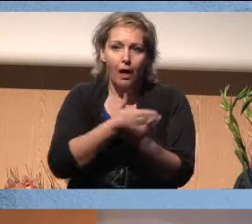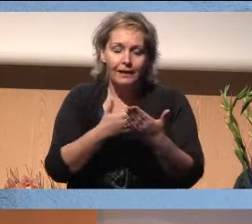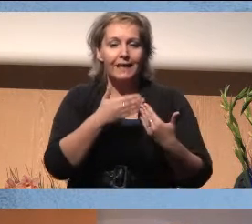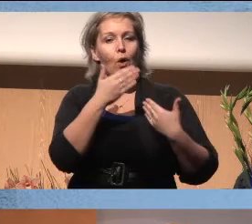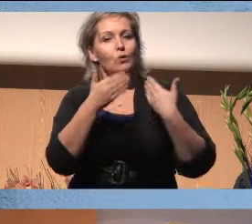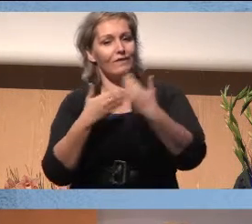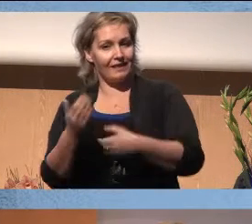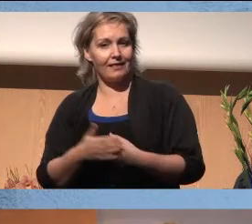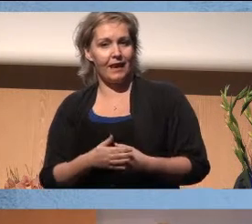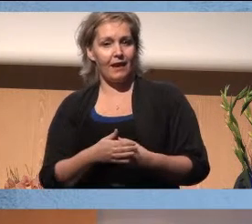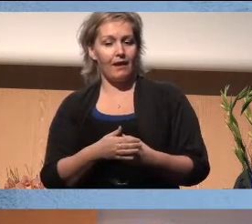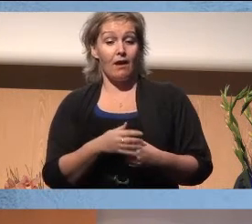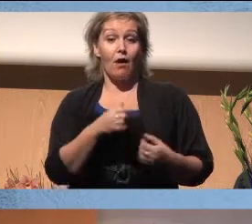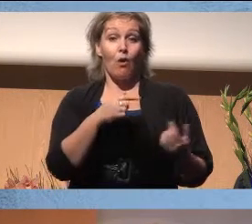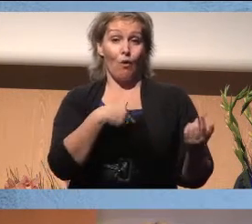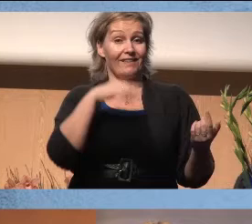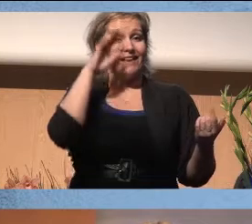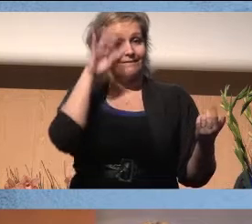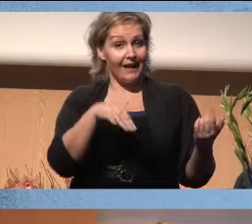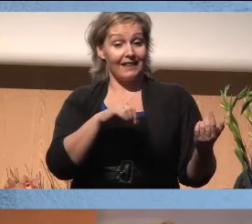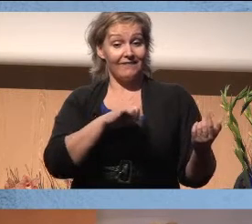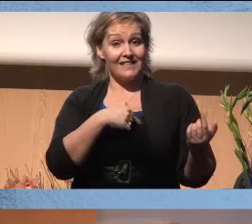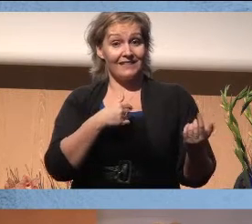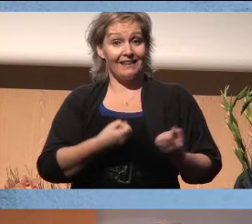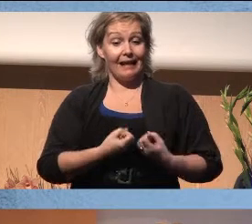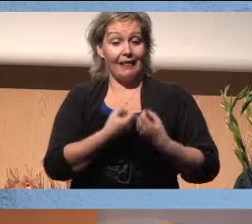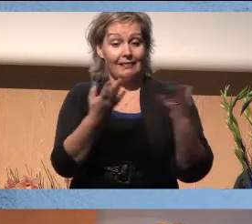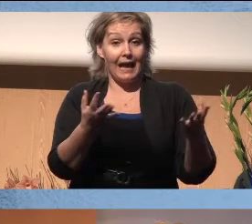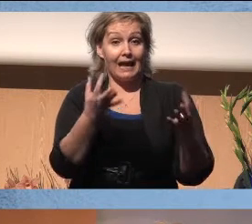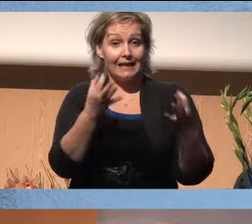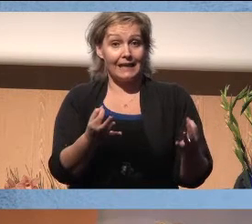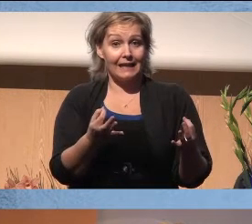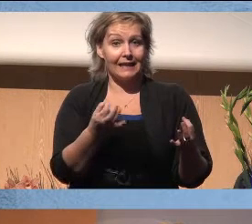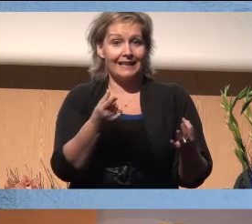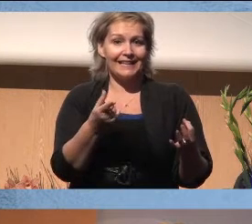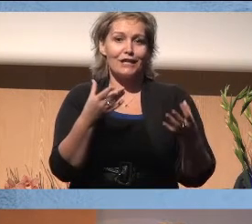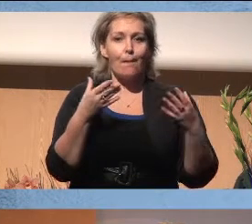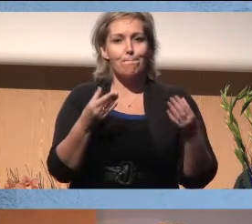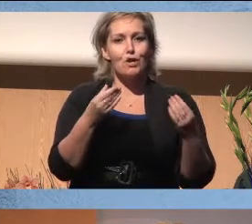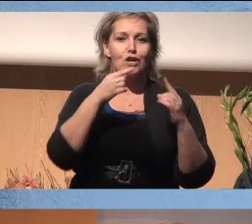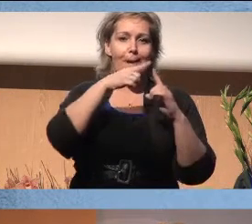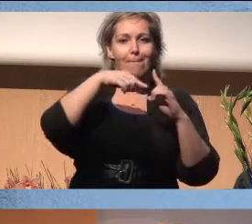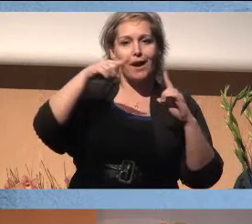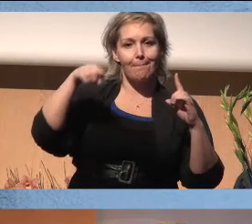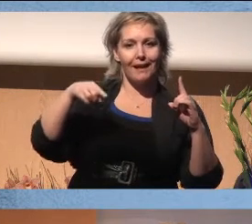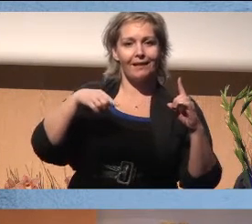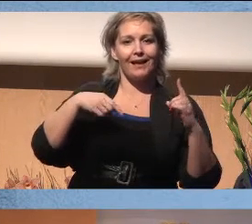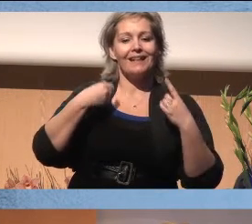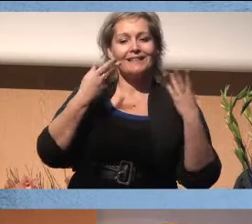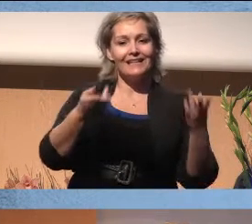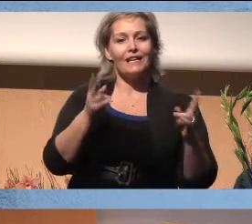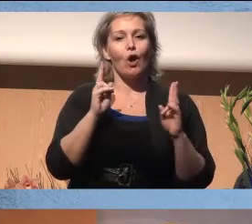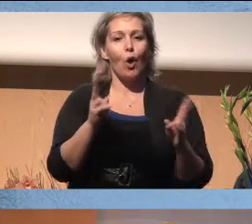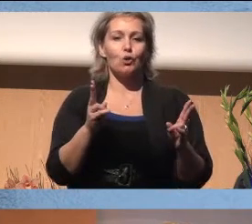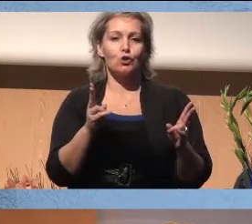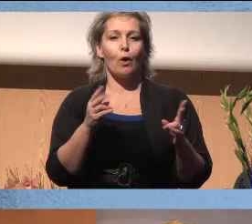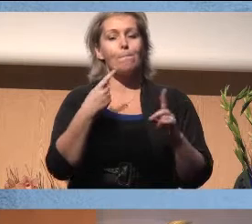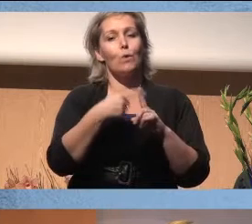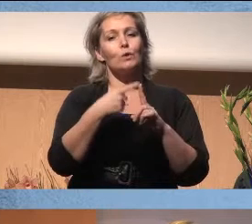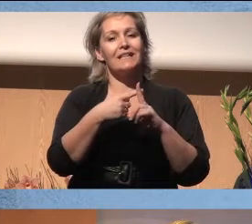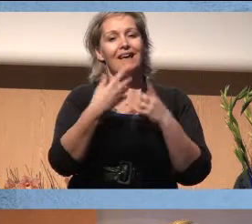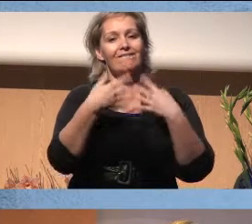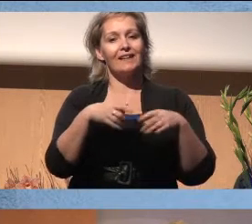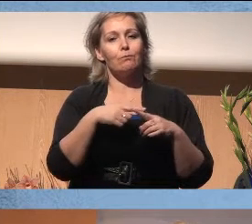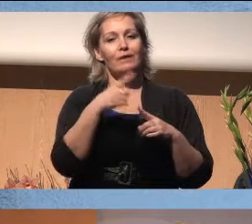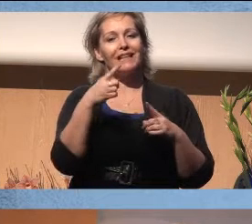videre. Og hvis vi vet at hvis vi bedrer disse tingene, disse myke parametrene, så gir det også positiv virkning